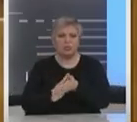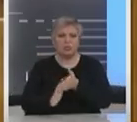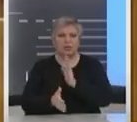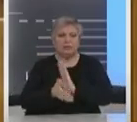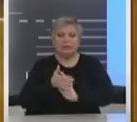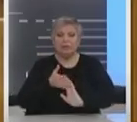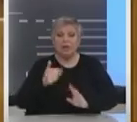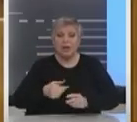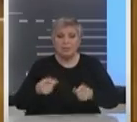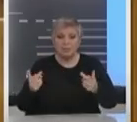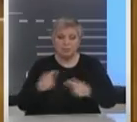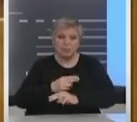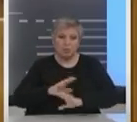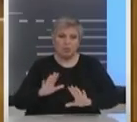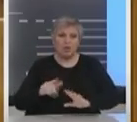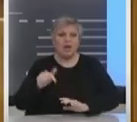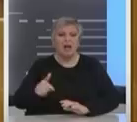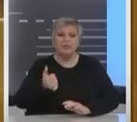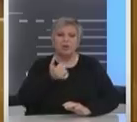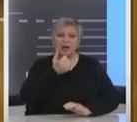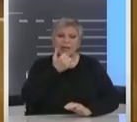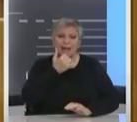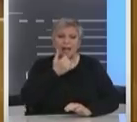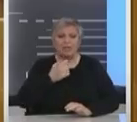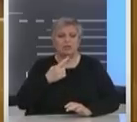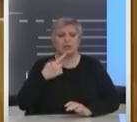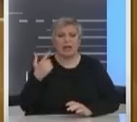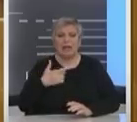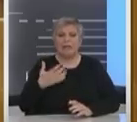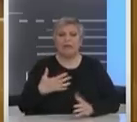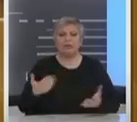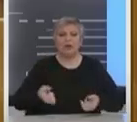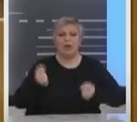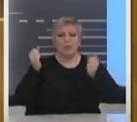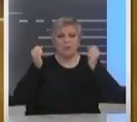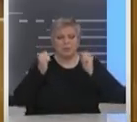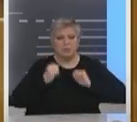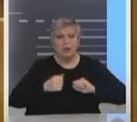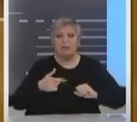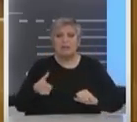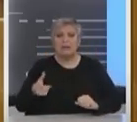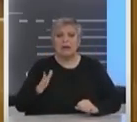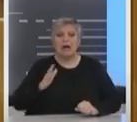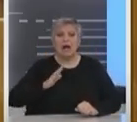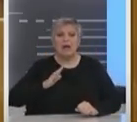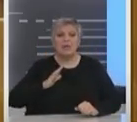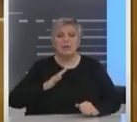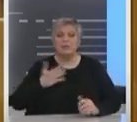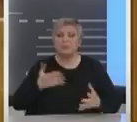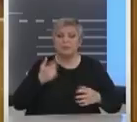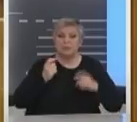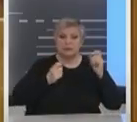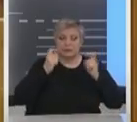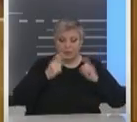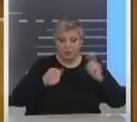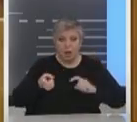είναι εντελώς ασφαλμένη η τακτική να μιλάμε με όρους αρμαγεδόνα και να δημιουργούμε και στους ίδιους τους εργαζόμενους την αίσθηση ότι από αύριο όλα